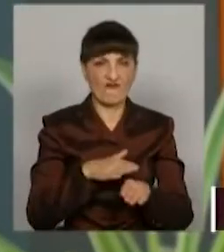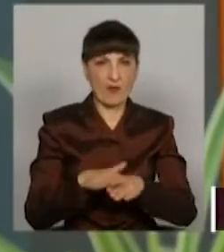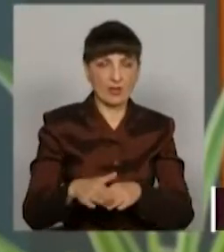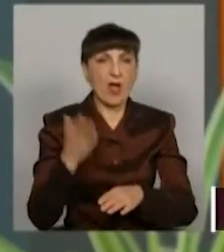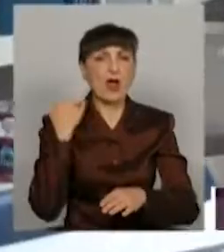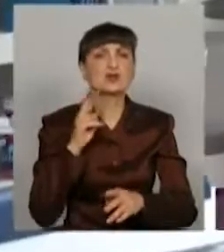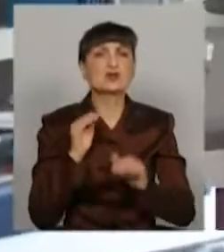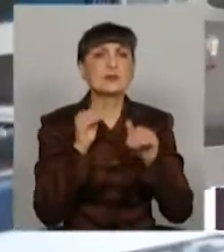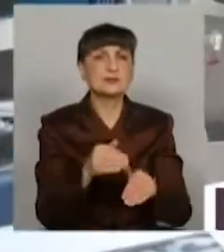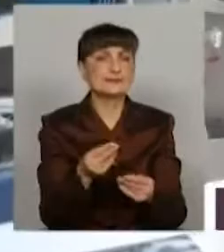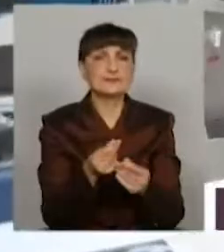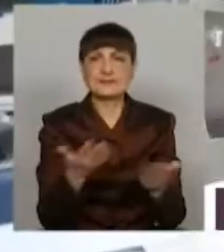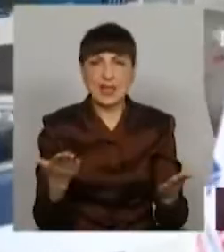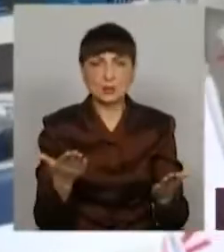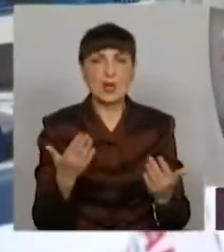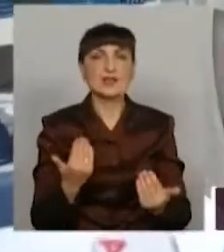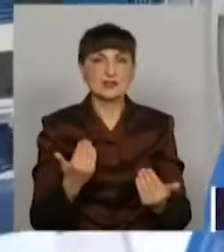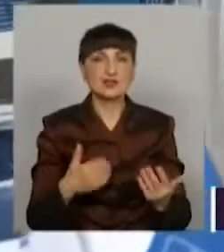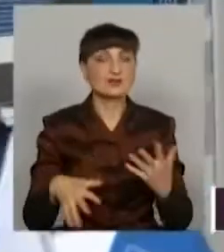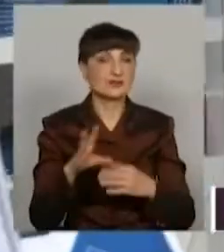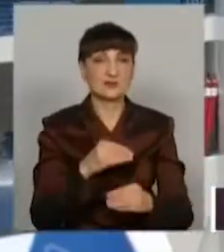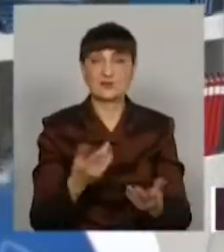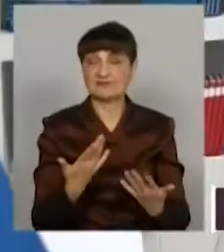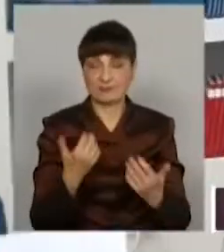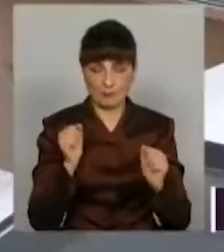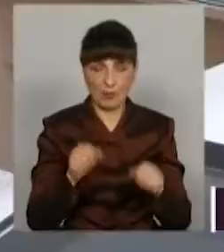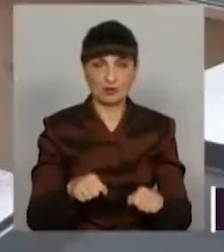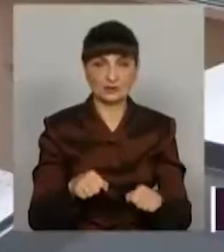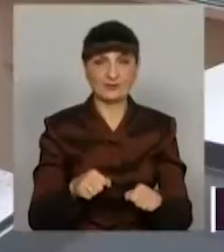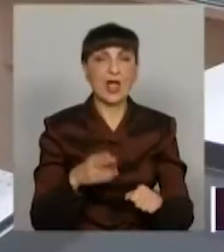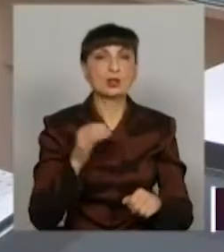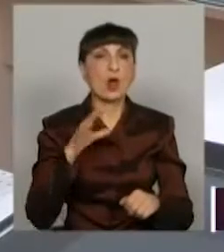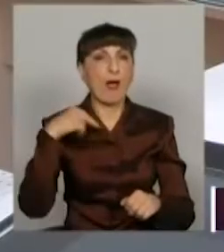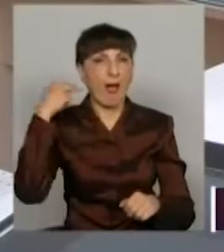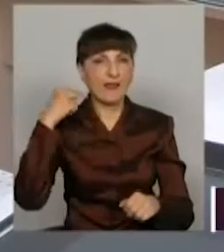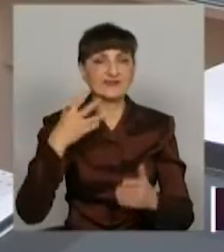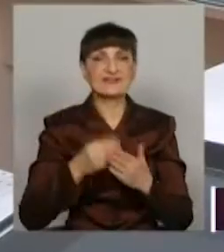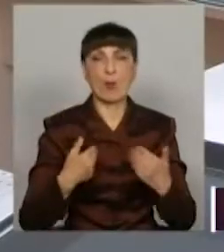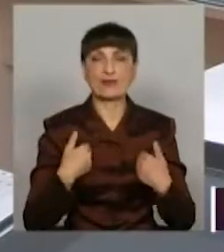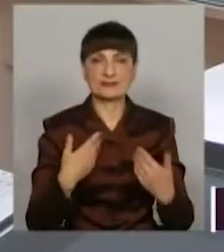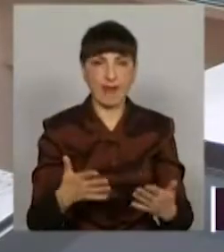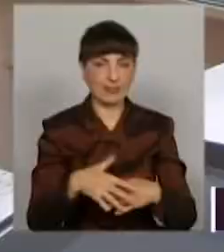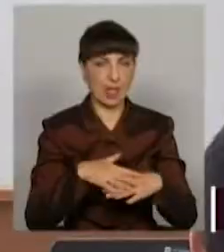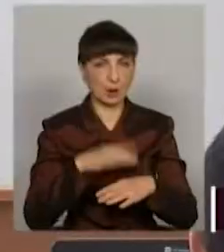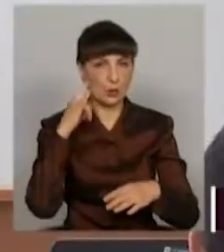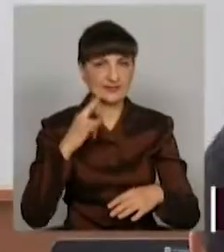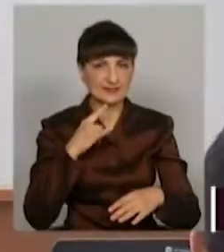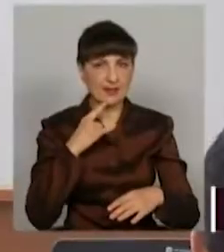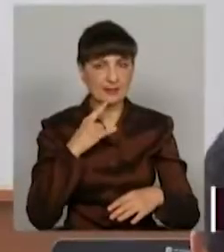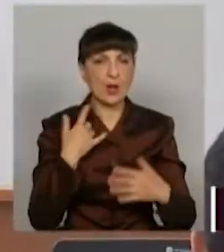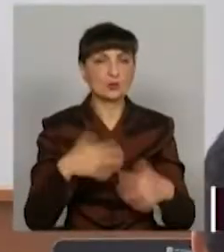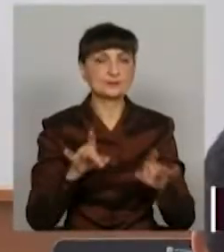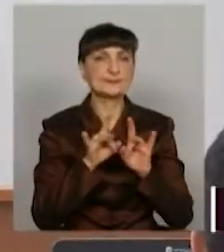мог позволить себе платное обучение, теперь все намного ближе к реальности. Касым-Жомарт Токаев в своем послании народу Казахстана